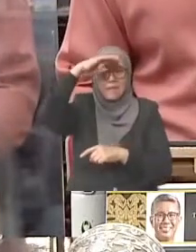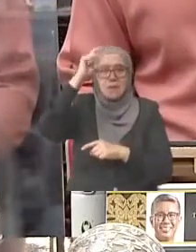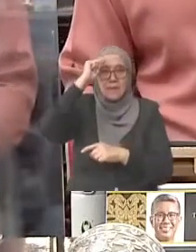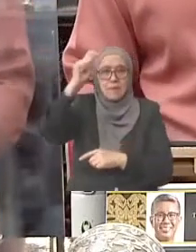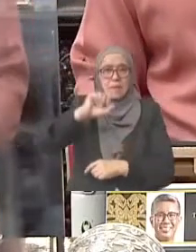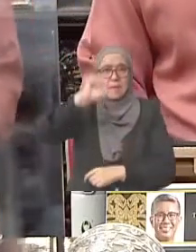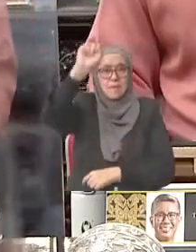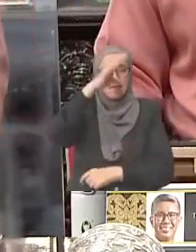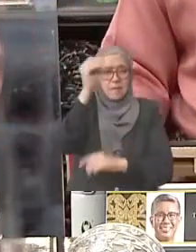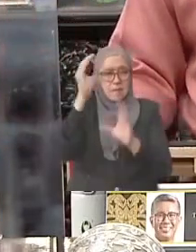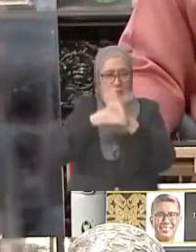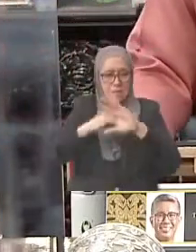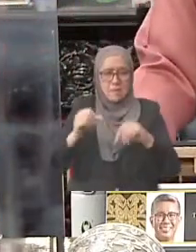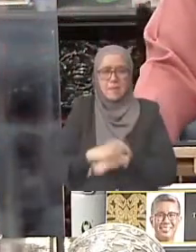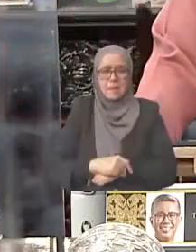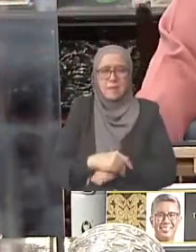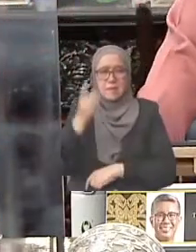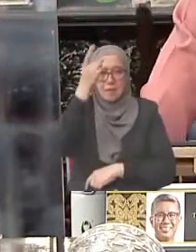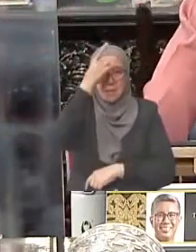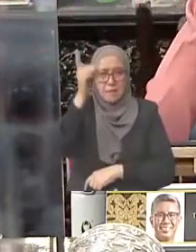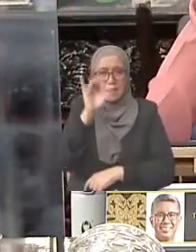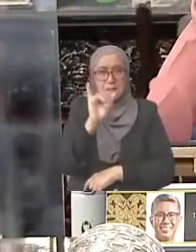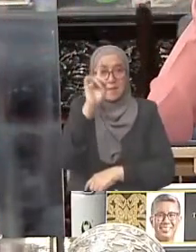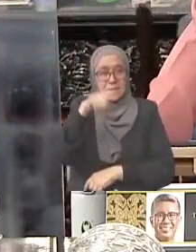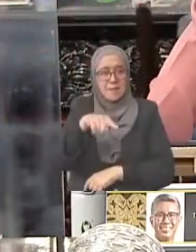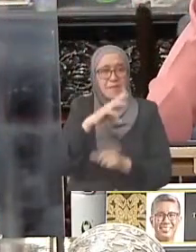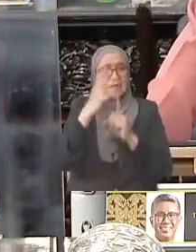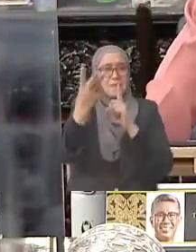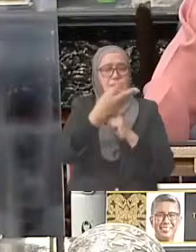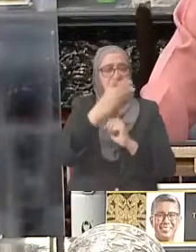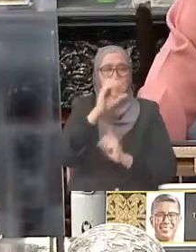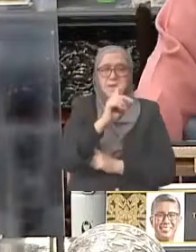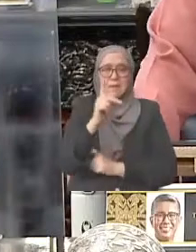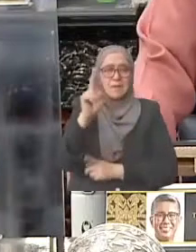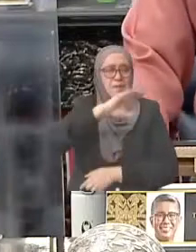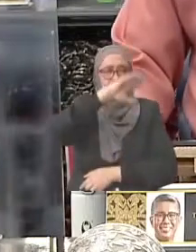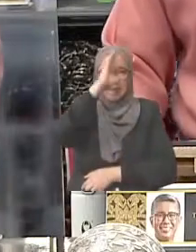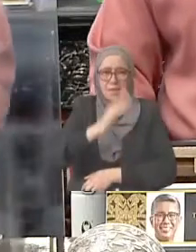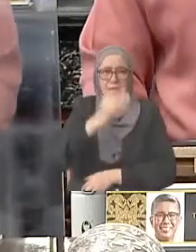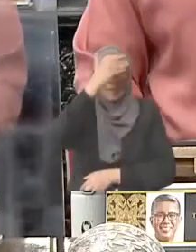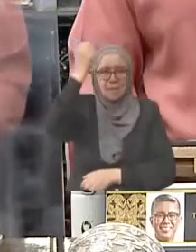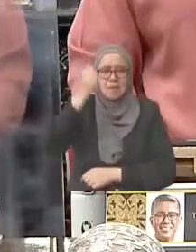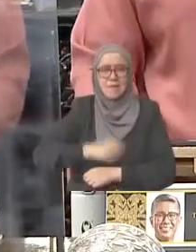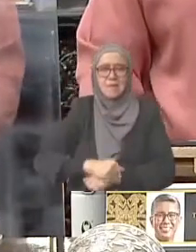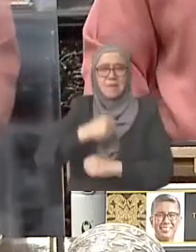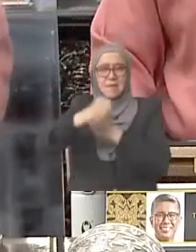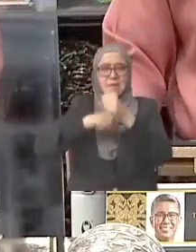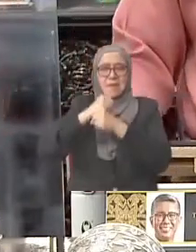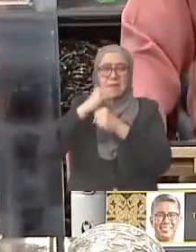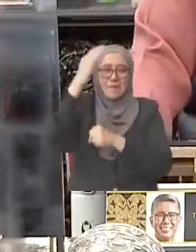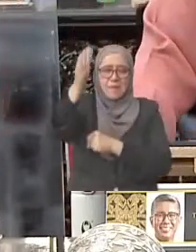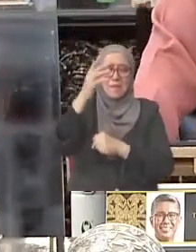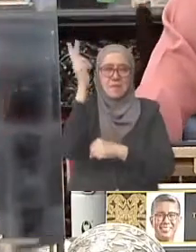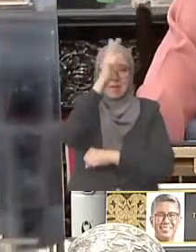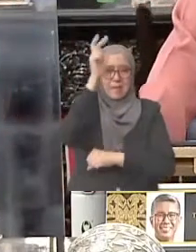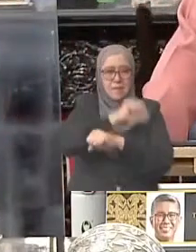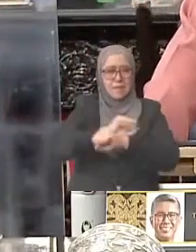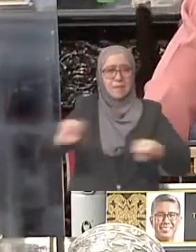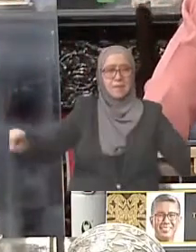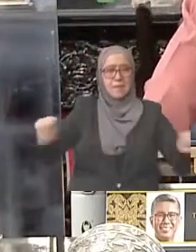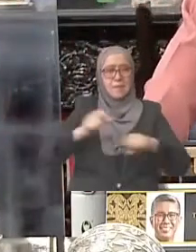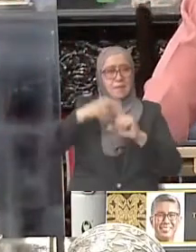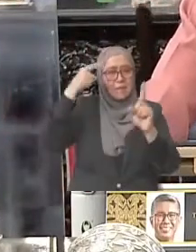kebajikan kalau Kyu tidak pernah dibutuhkan bagi tahun hadapan kerajaan menyediakan peruntukkan khusus 30juta Ringgit